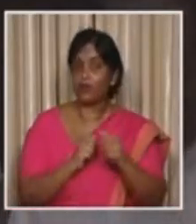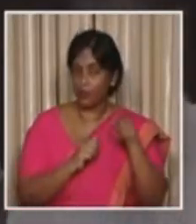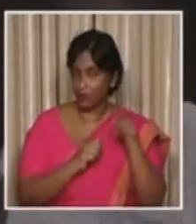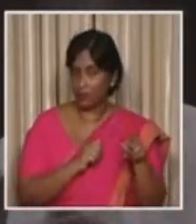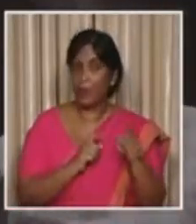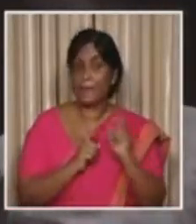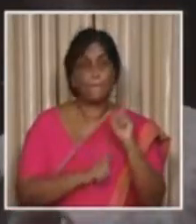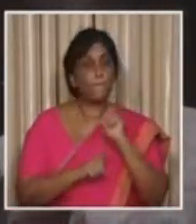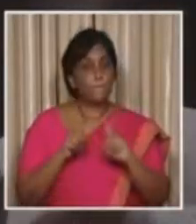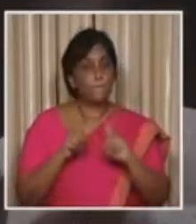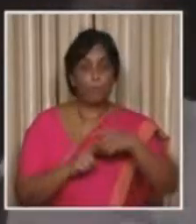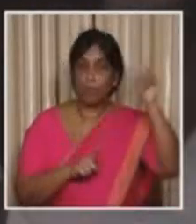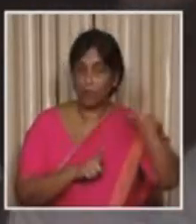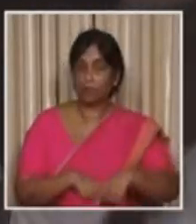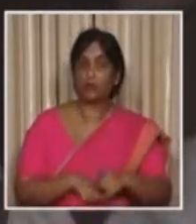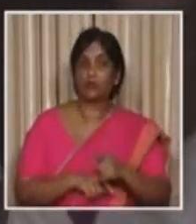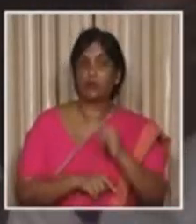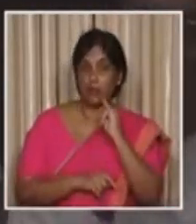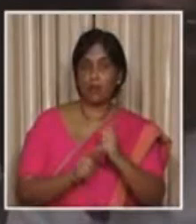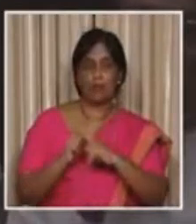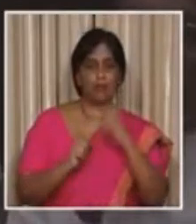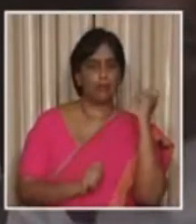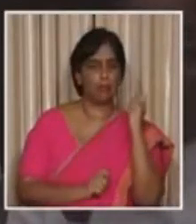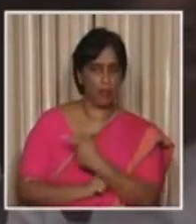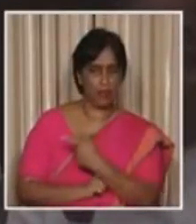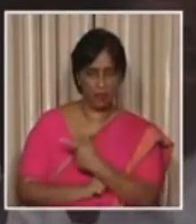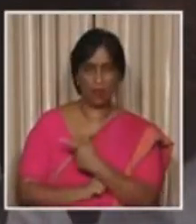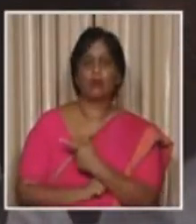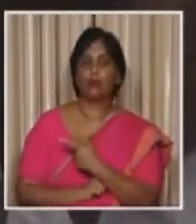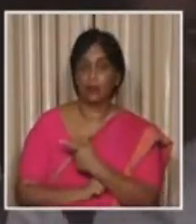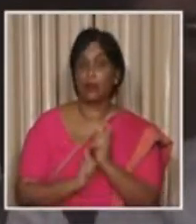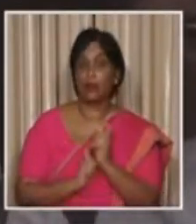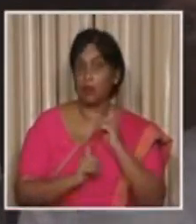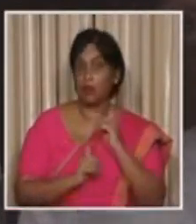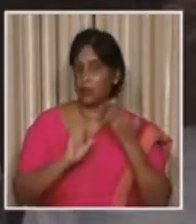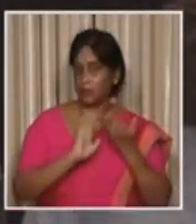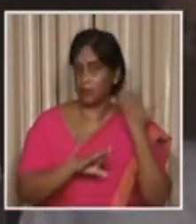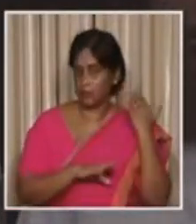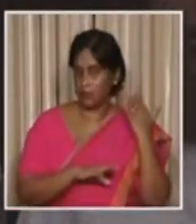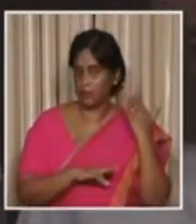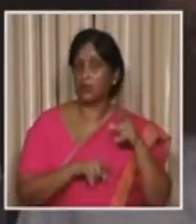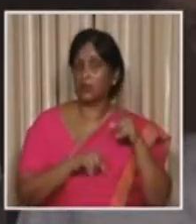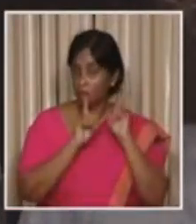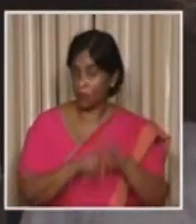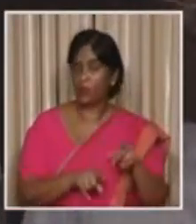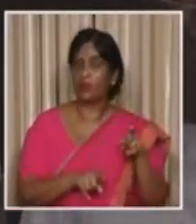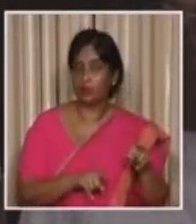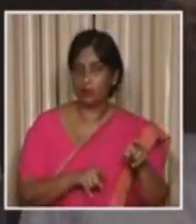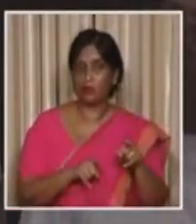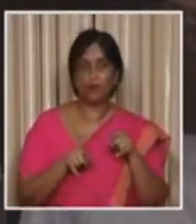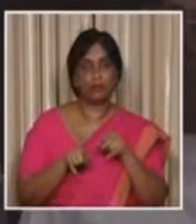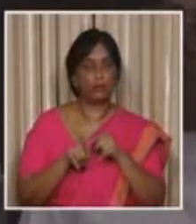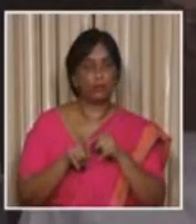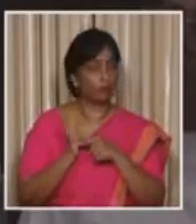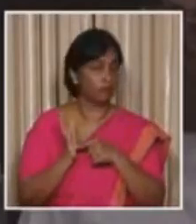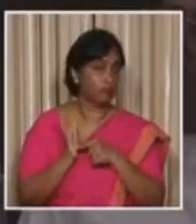කළා පාර්ලිමේන්තුවට ගෙන්නලා වරදර කරු කළා දඩ ගහලා තියෙනවා මේක තමයි පාර්ලිමේන්තු ඉතිහාසය ඉතින් මේ සෙක්ෂන් එක මම